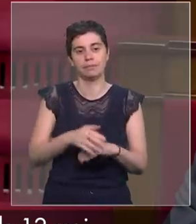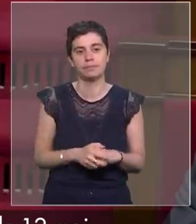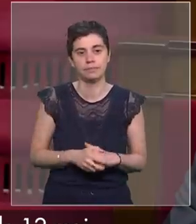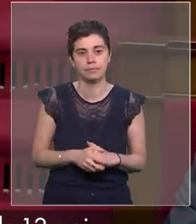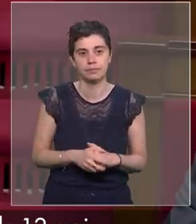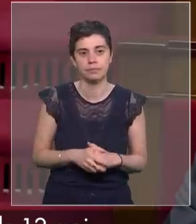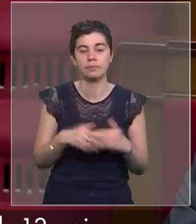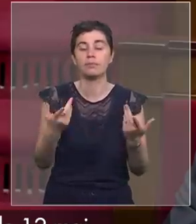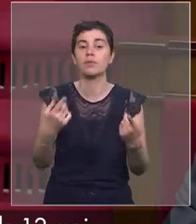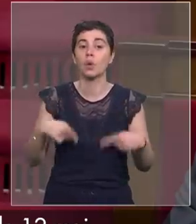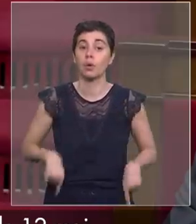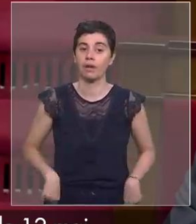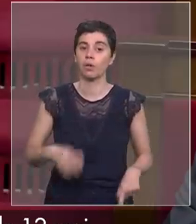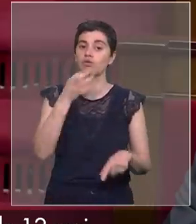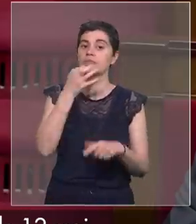l'adresse du gouvernement.